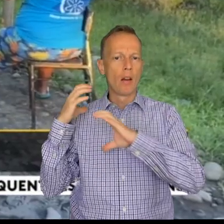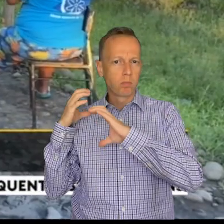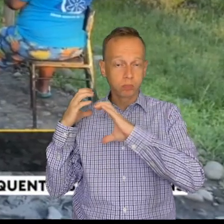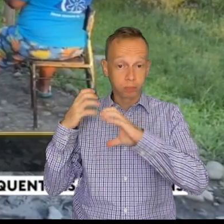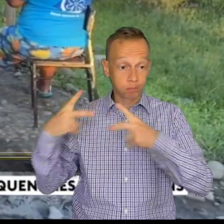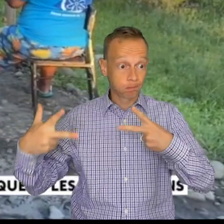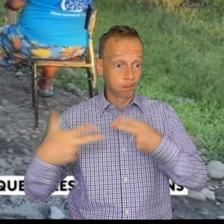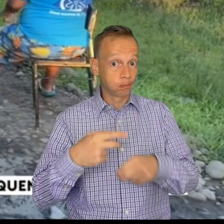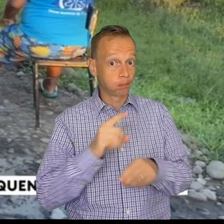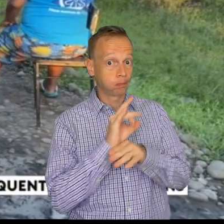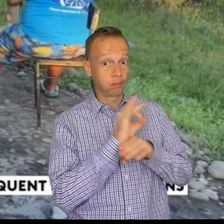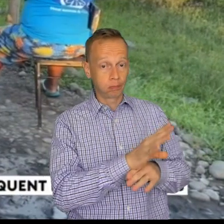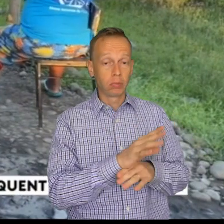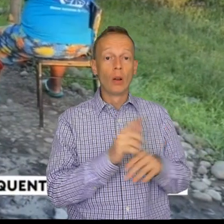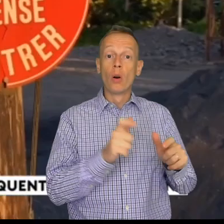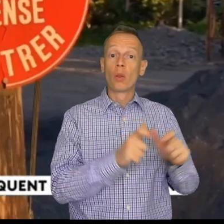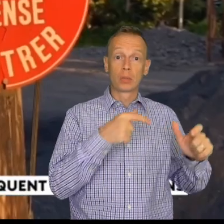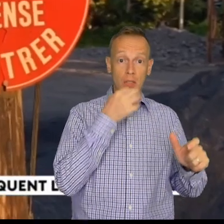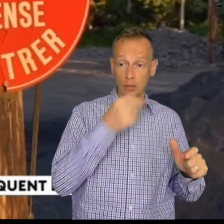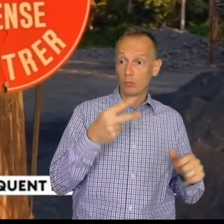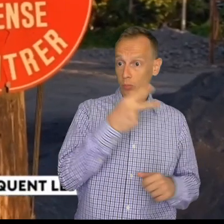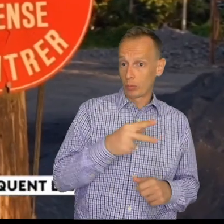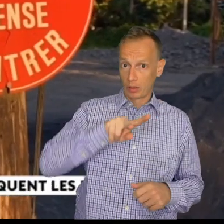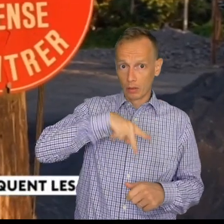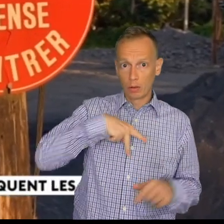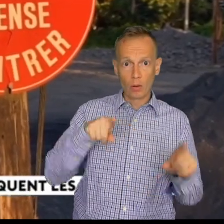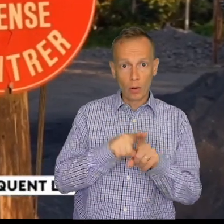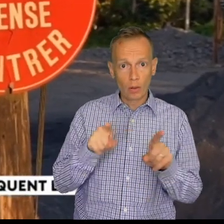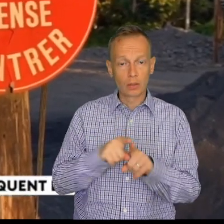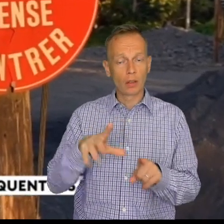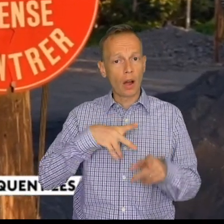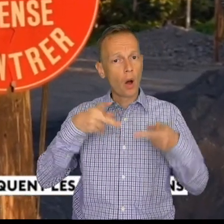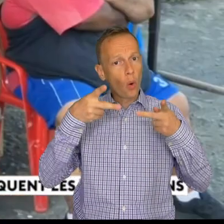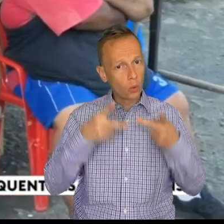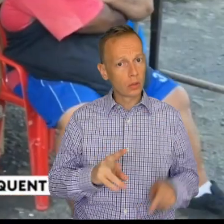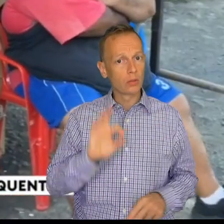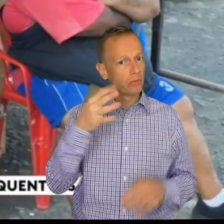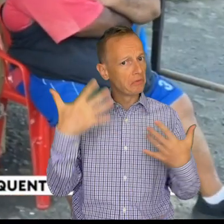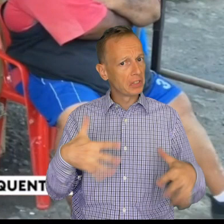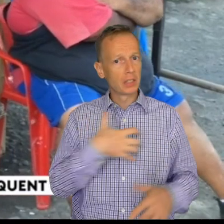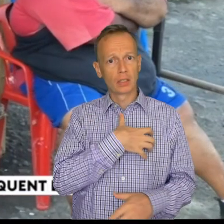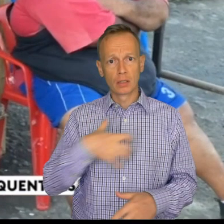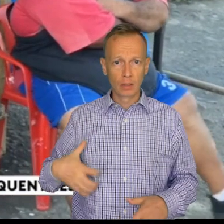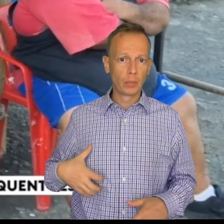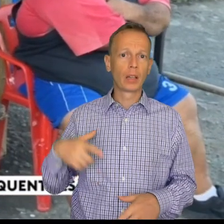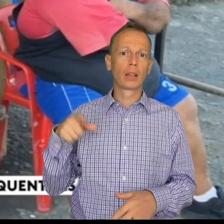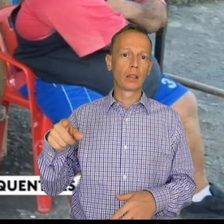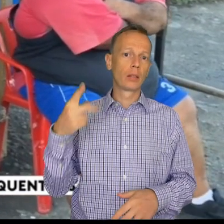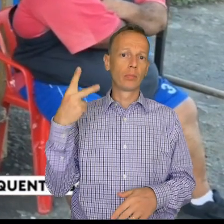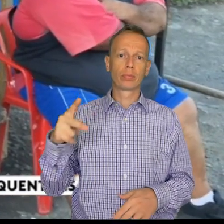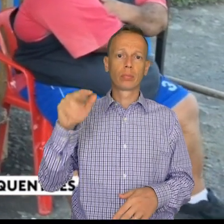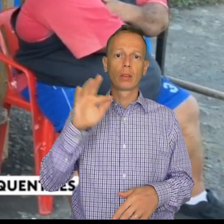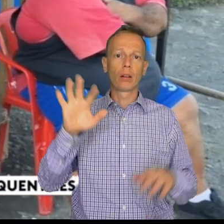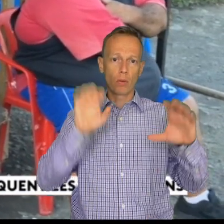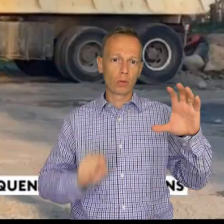qui prétend être également propriétaire des terres dit avoir obtenu les autorisations de la mairie de Tayarapu